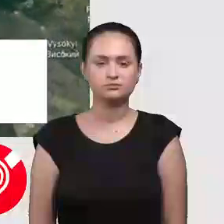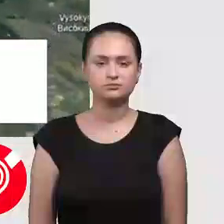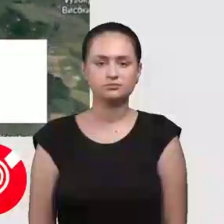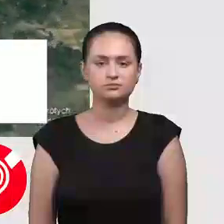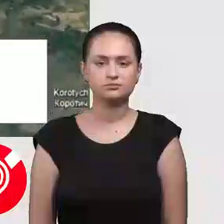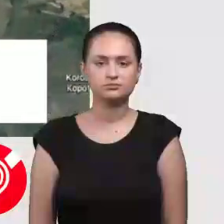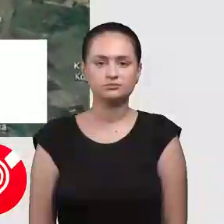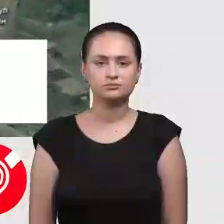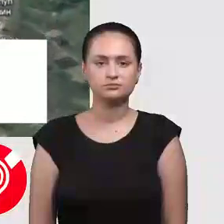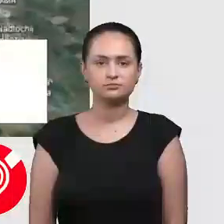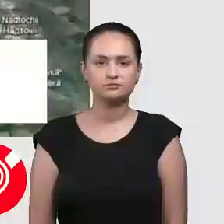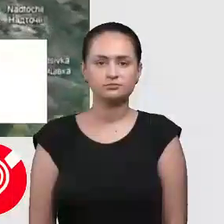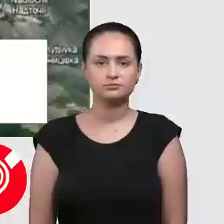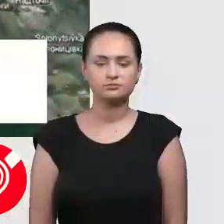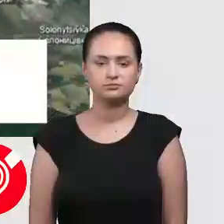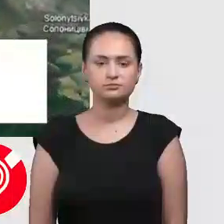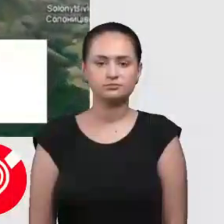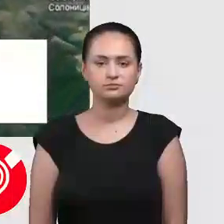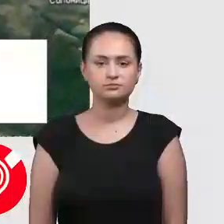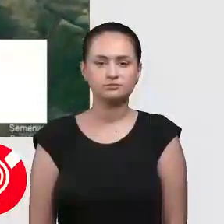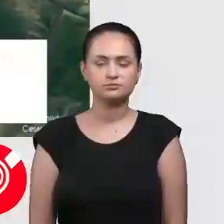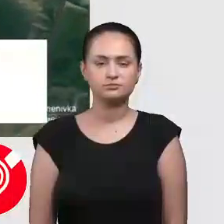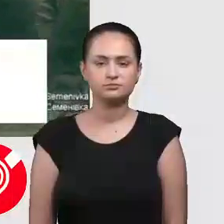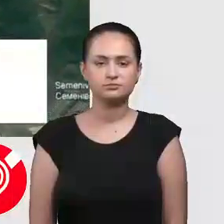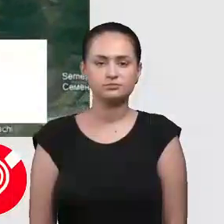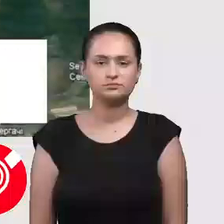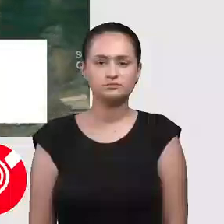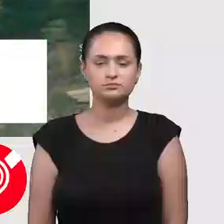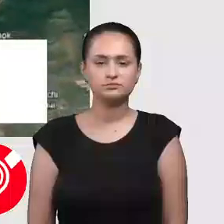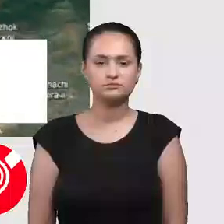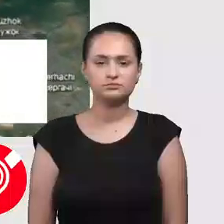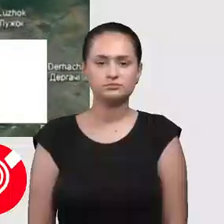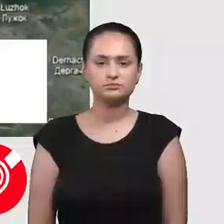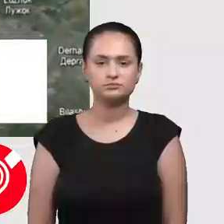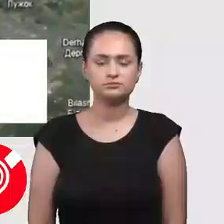că Ucraina va fi trasă la răspundere curând pentru atacurile de ieri din